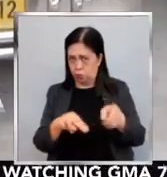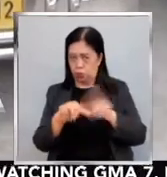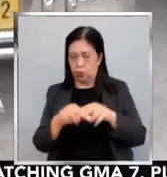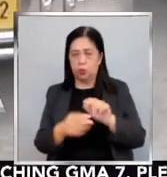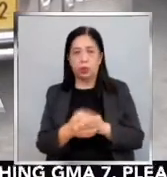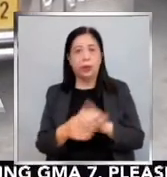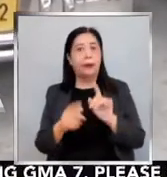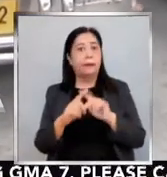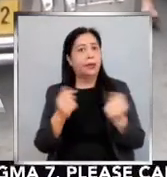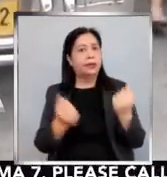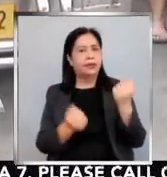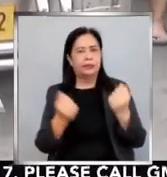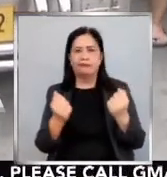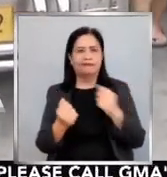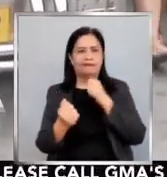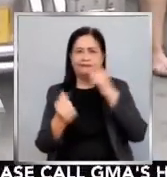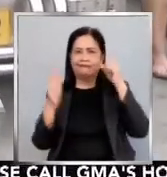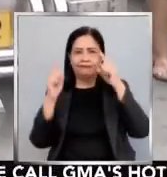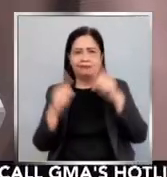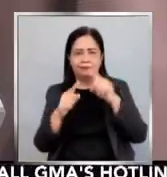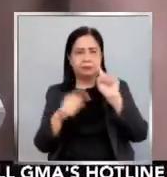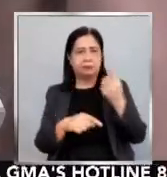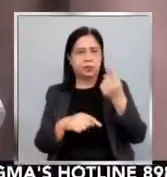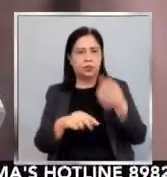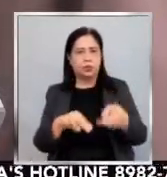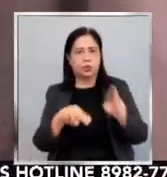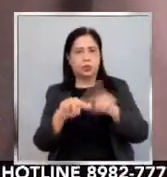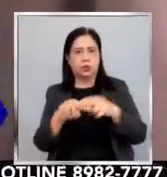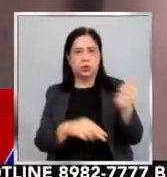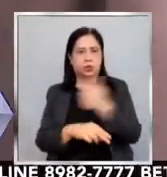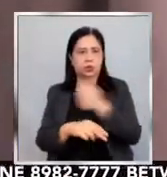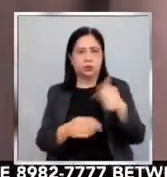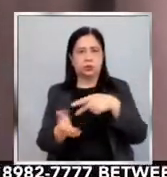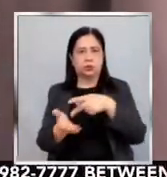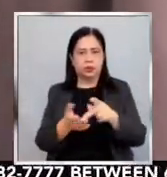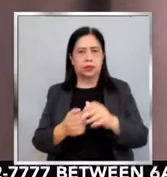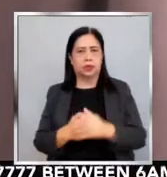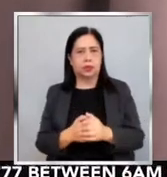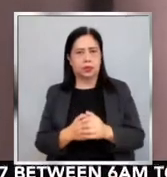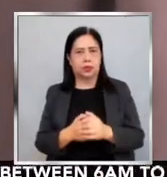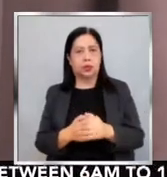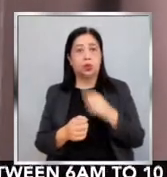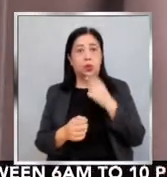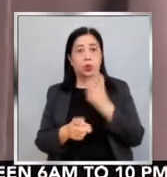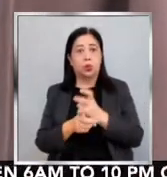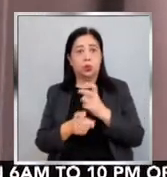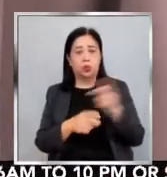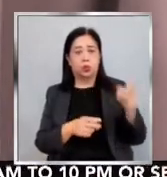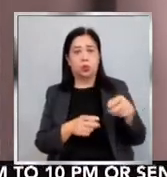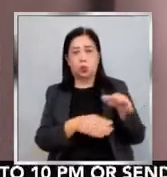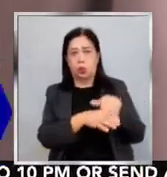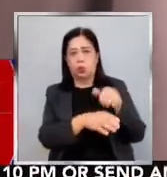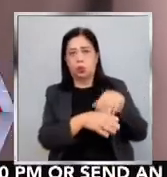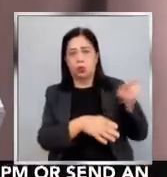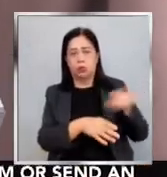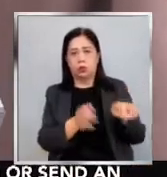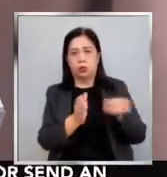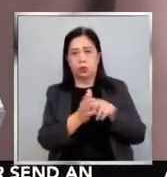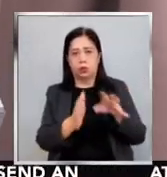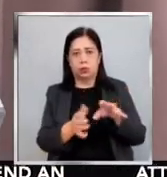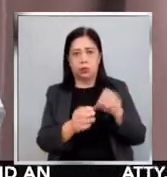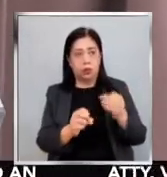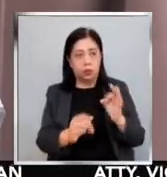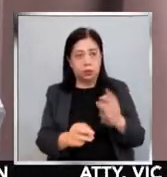driver ding hindi pabor sa pisong dagdag pasahe. Pasero naman yung mahihirapan, din naman kami. Ngayon, pag itilas yung